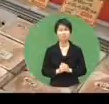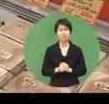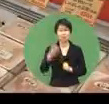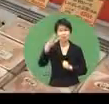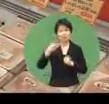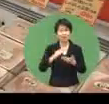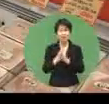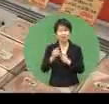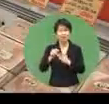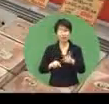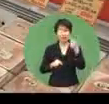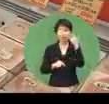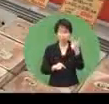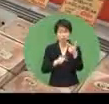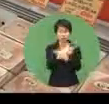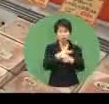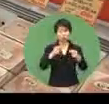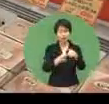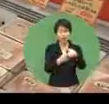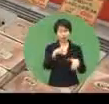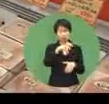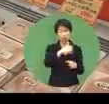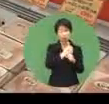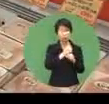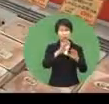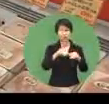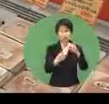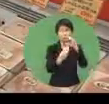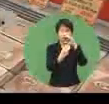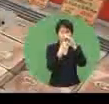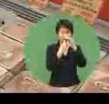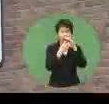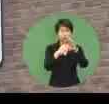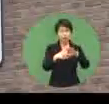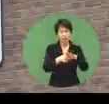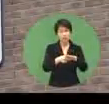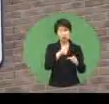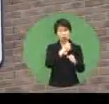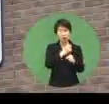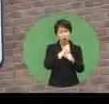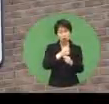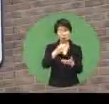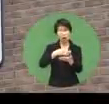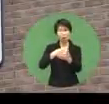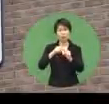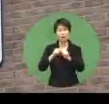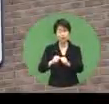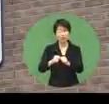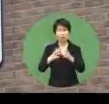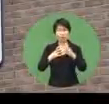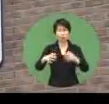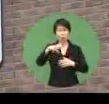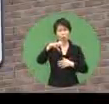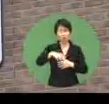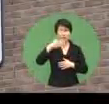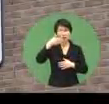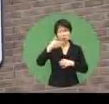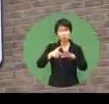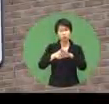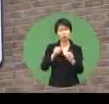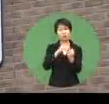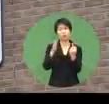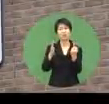三重県内6つの契約農場で生産した豚肉を加工し販売している大里食肉セン